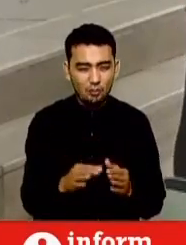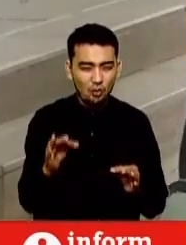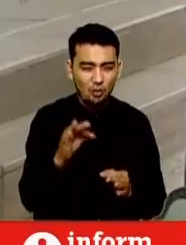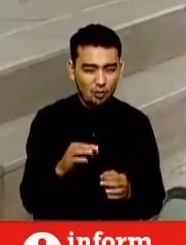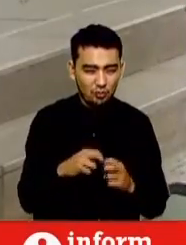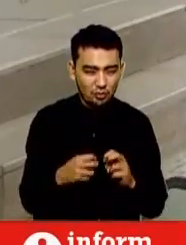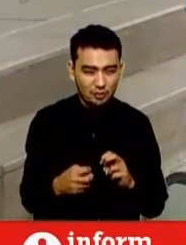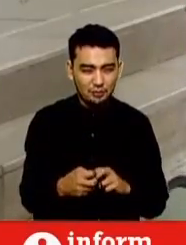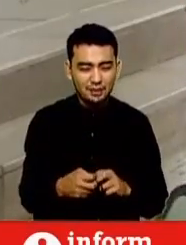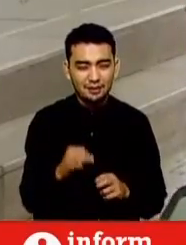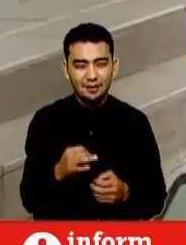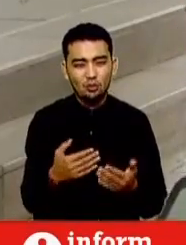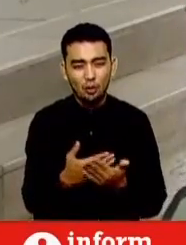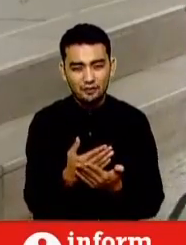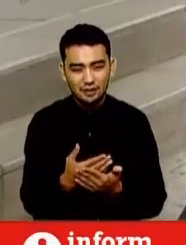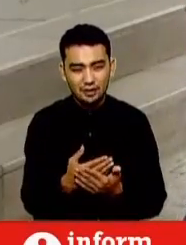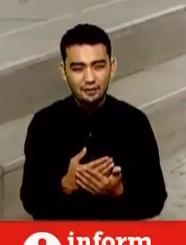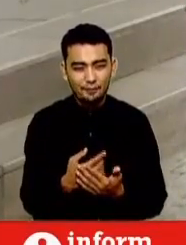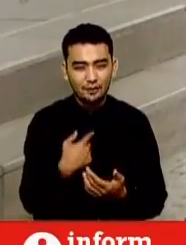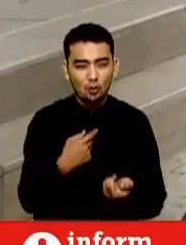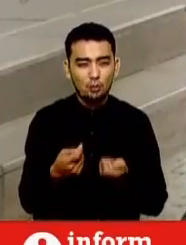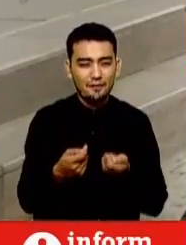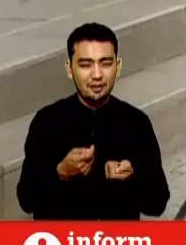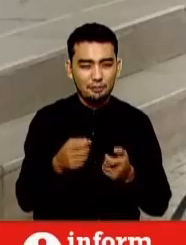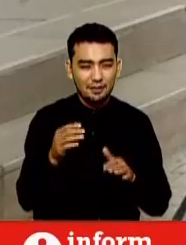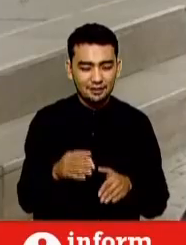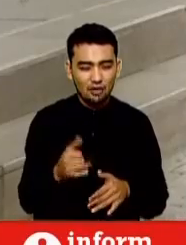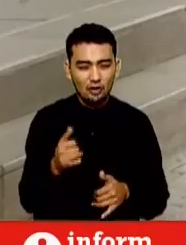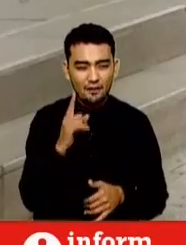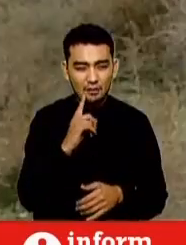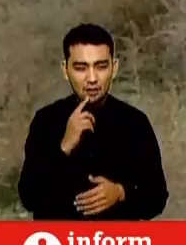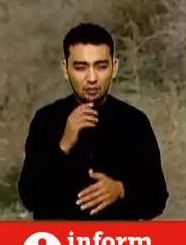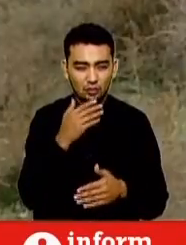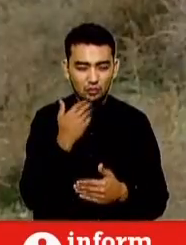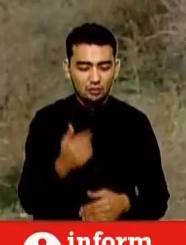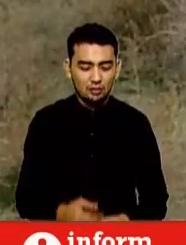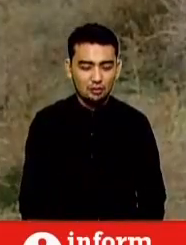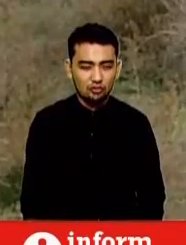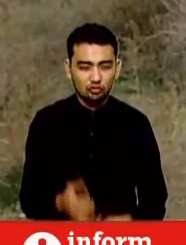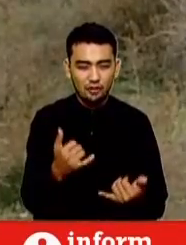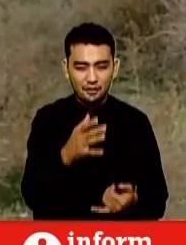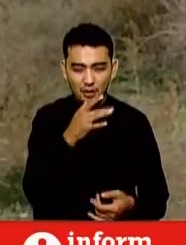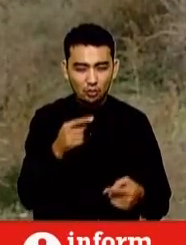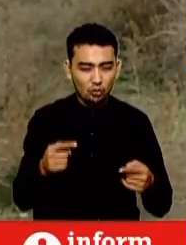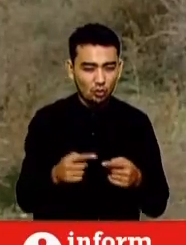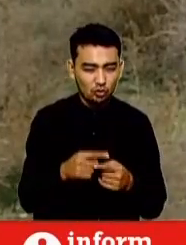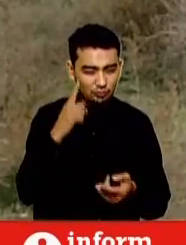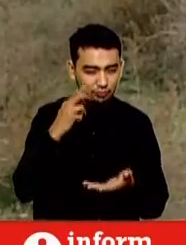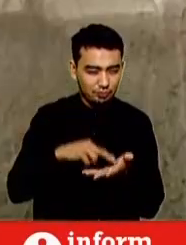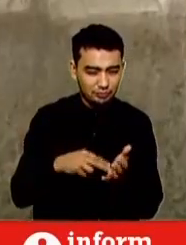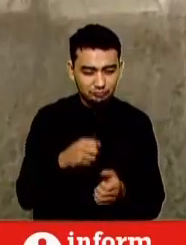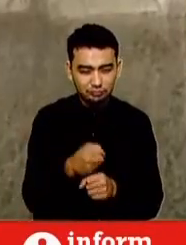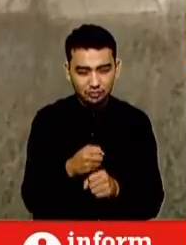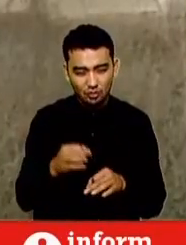бойынша ақпараттар біздің басқармамызда қазір таңда жоқ. Қазіргі уақытта нақты жоспарлау жобасы жүзеге асып